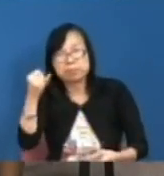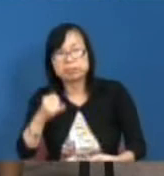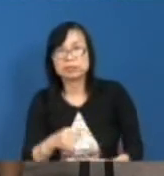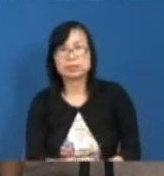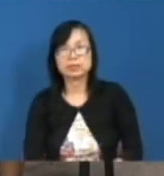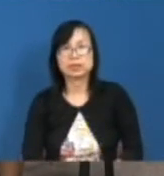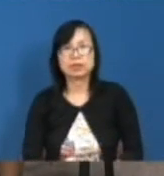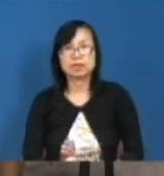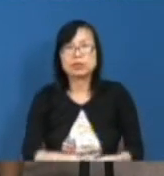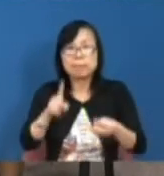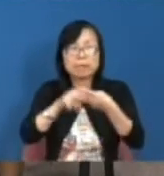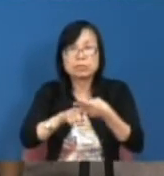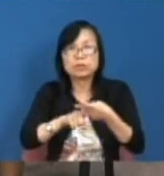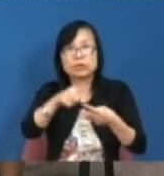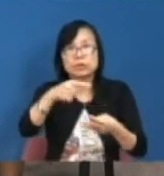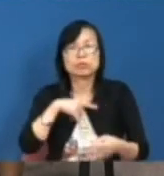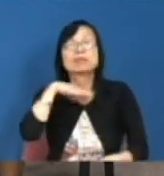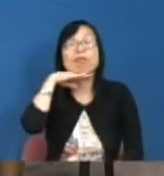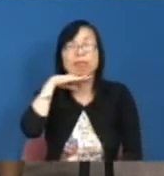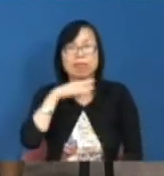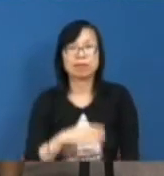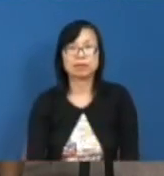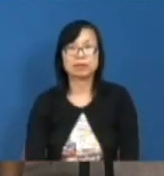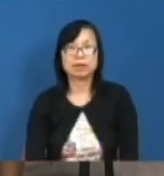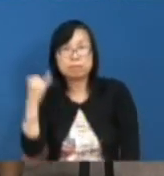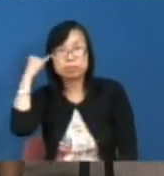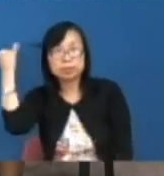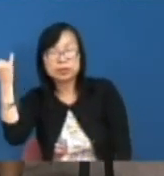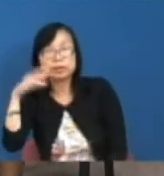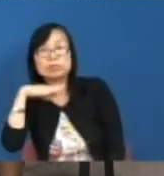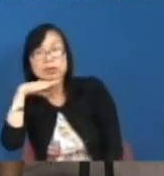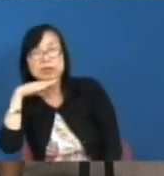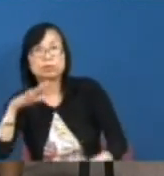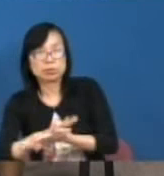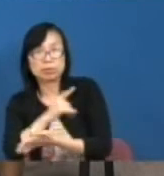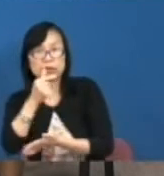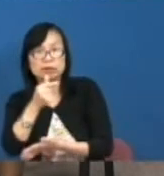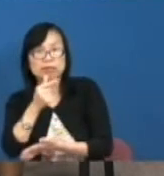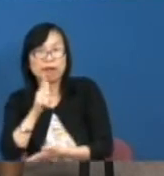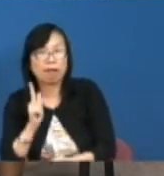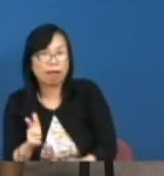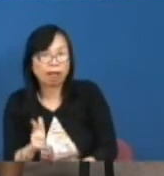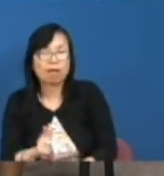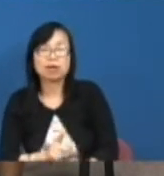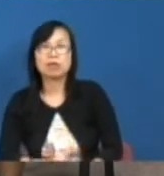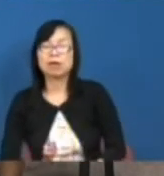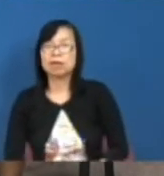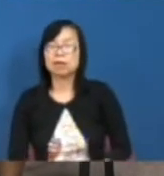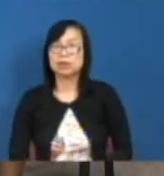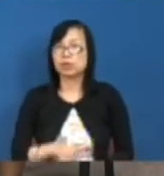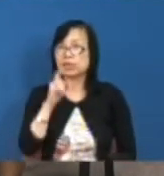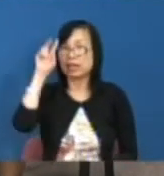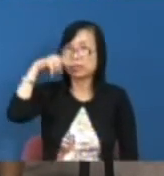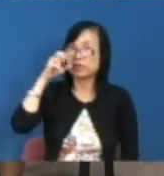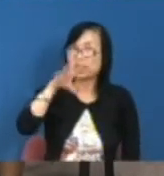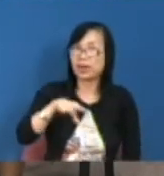所以你咪覺得民主可以等咯？你唔知道再等我十年嘅痛苦啊嘛？ 唔係，佢就係識講